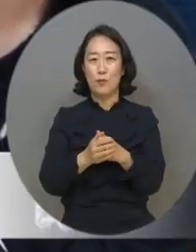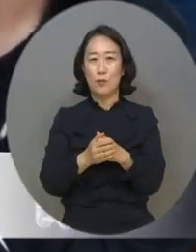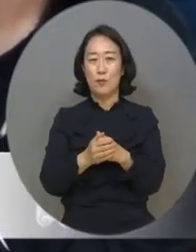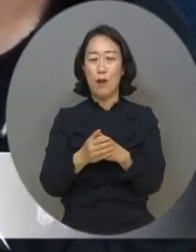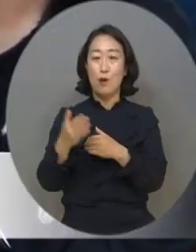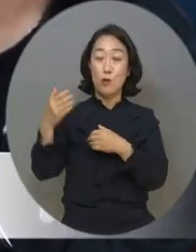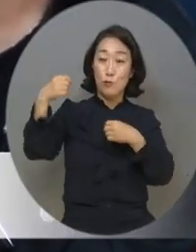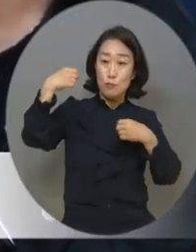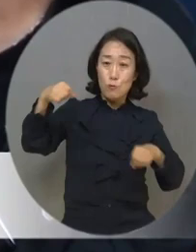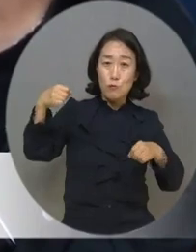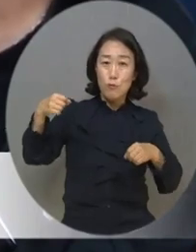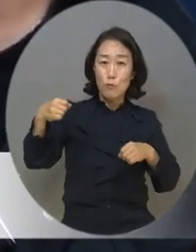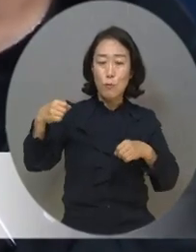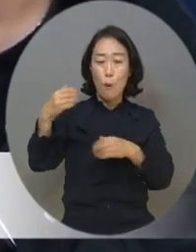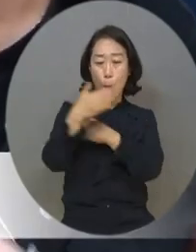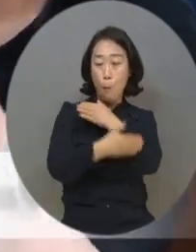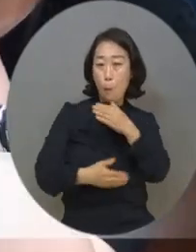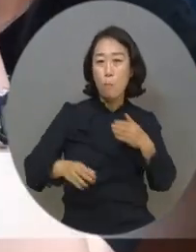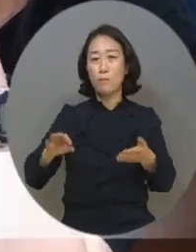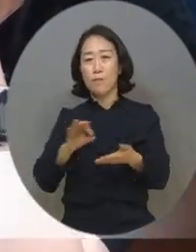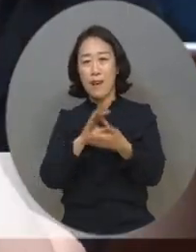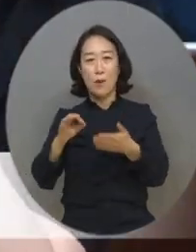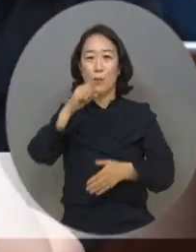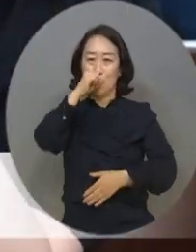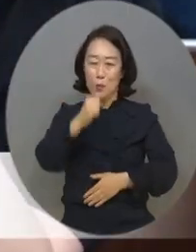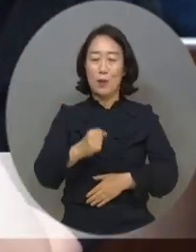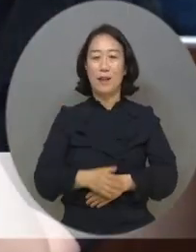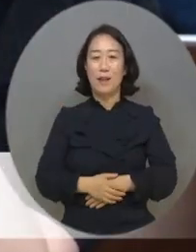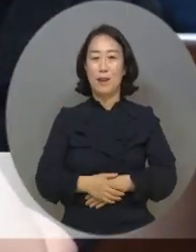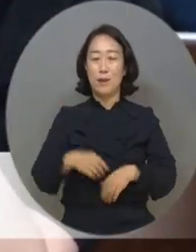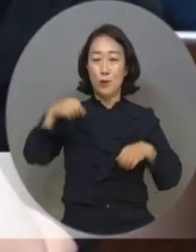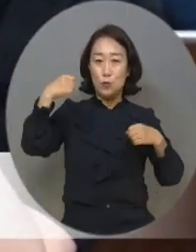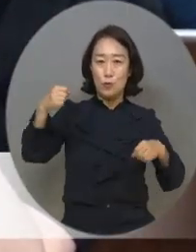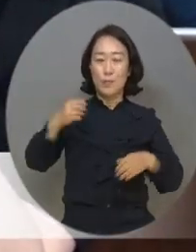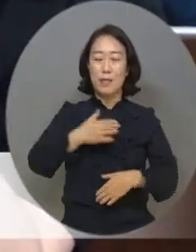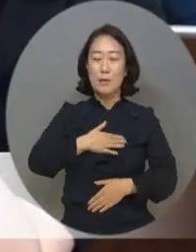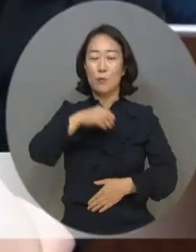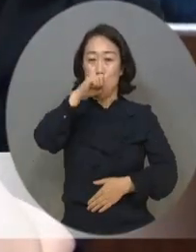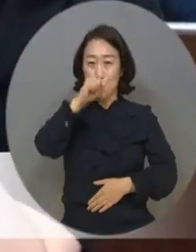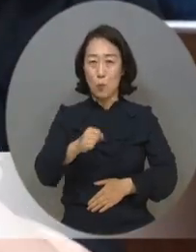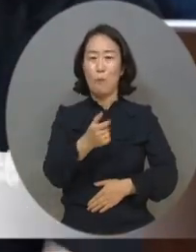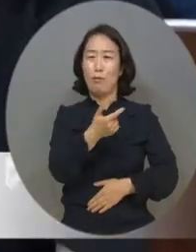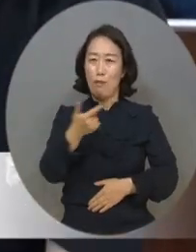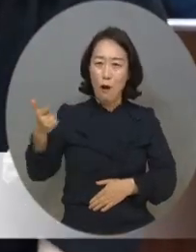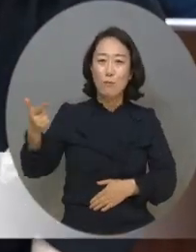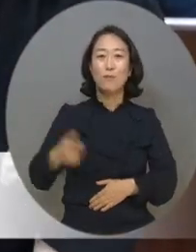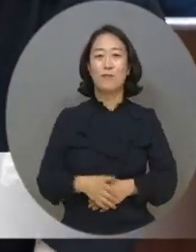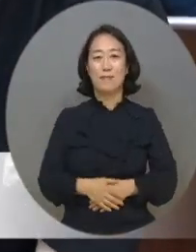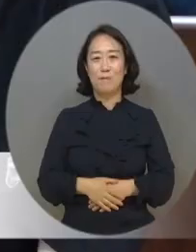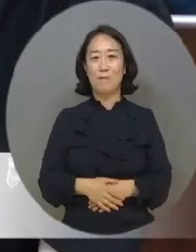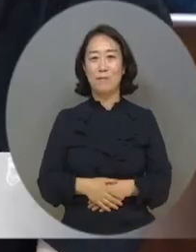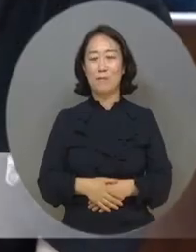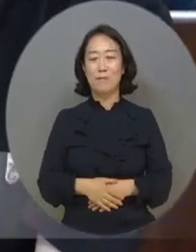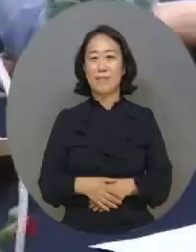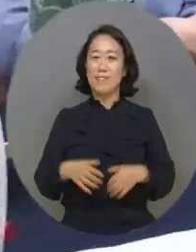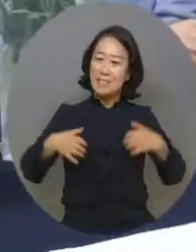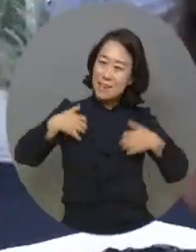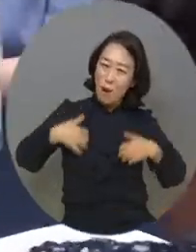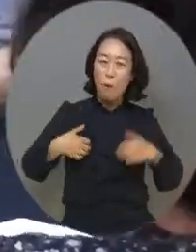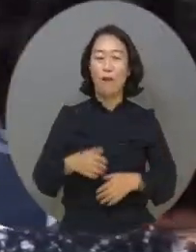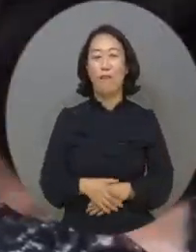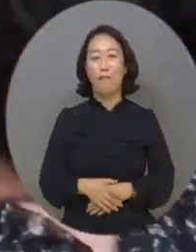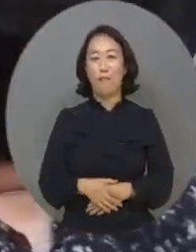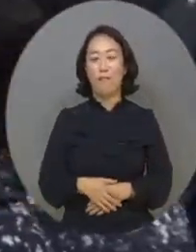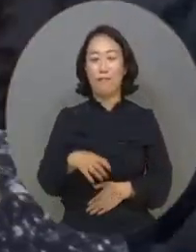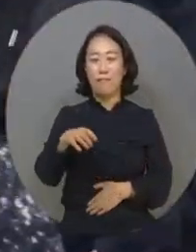온몸으로 나를 표현할 수 있어서 너무나도 좋아요. 춤을 추면 기분이 너무 좋고 신나요.